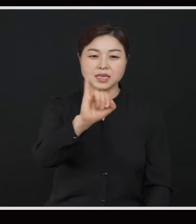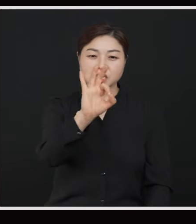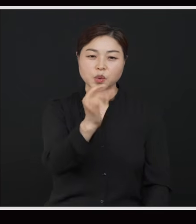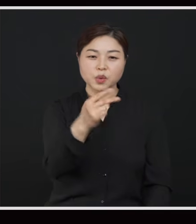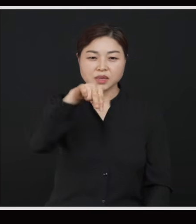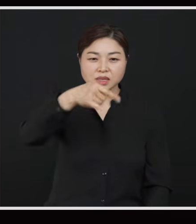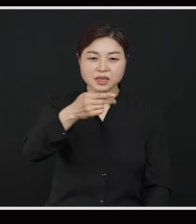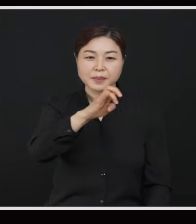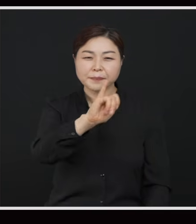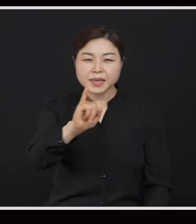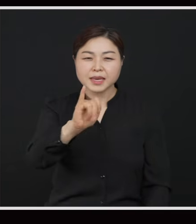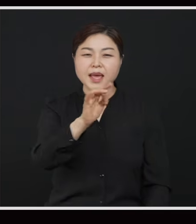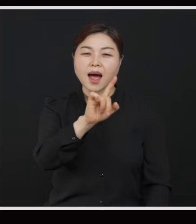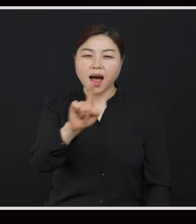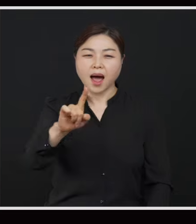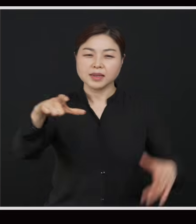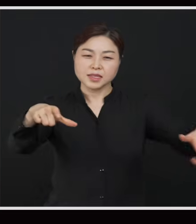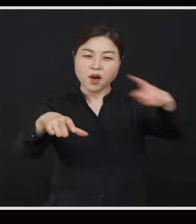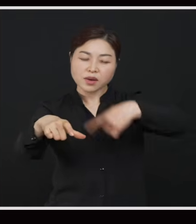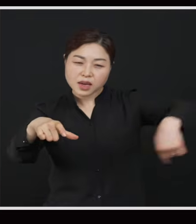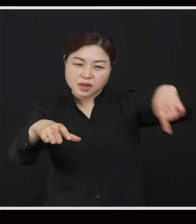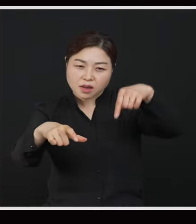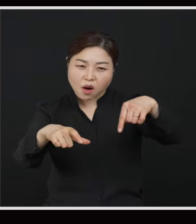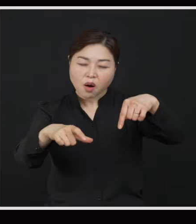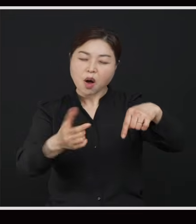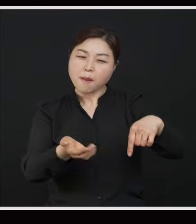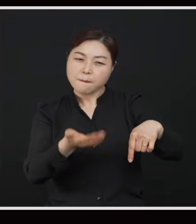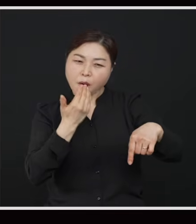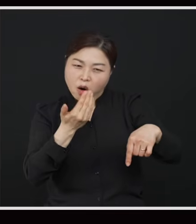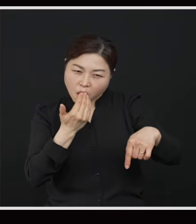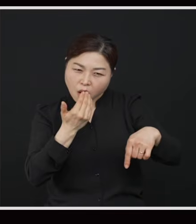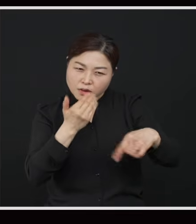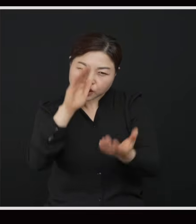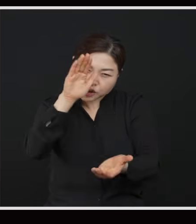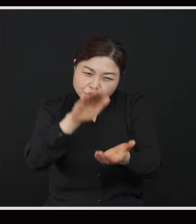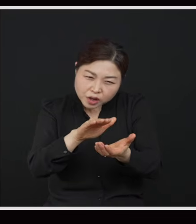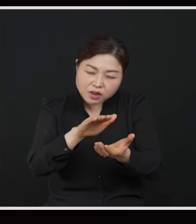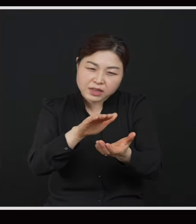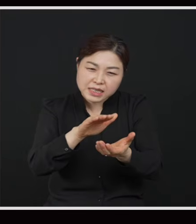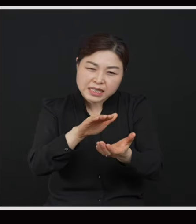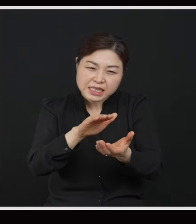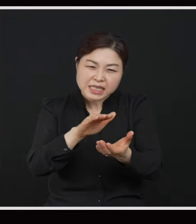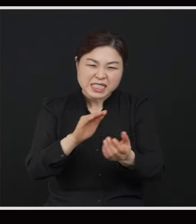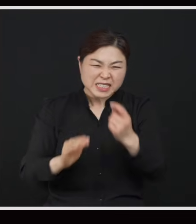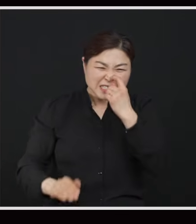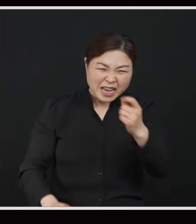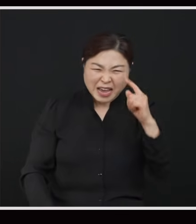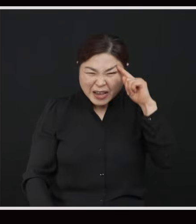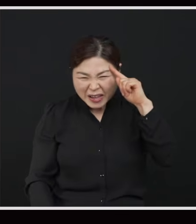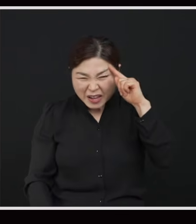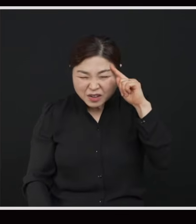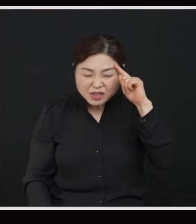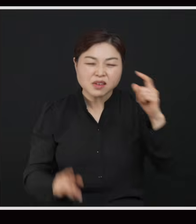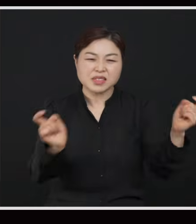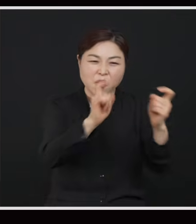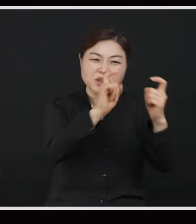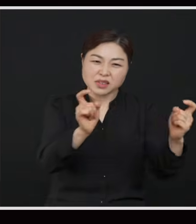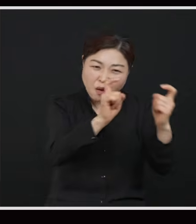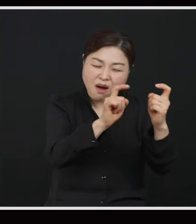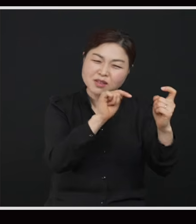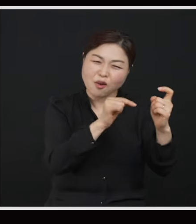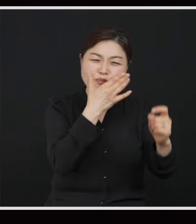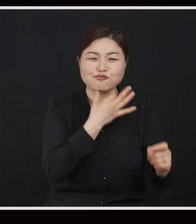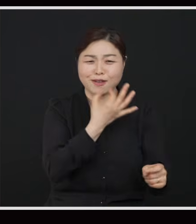그 바이오스피어에서 사람들한테 먹을 거를 줄였더니 이 사람들이 신경이 예민해서 막 싸웠다고 그랬잖아요. 불행한 거예요.